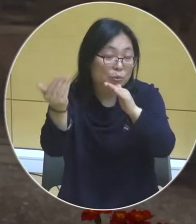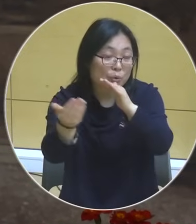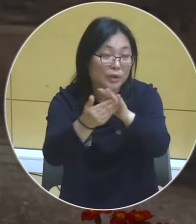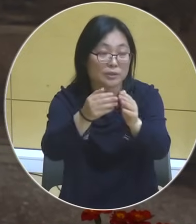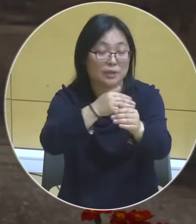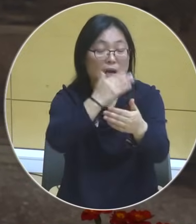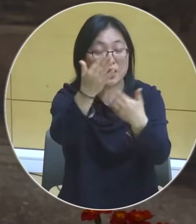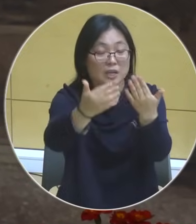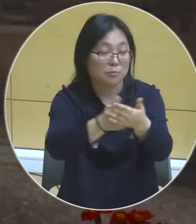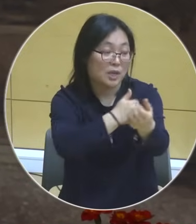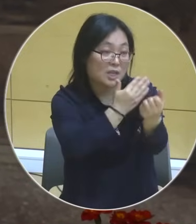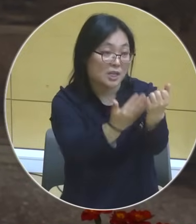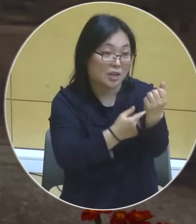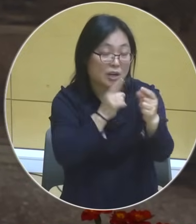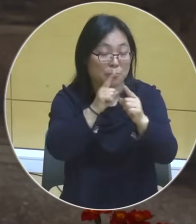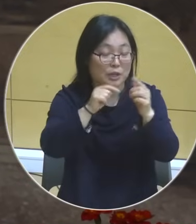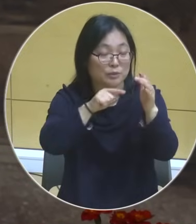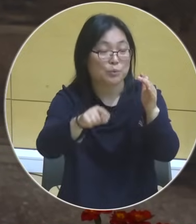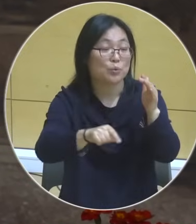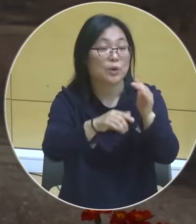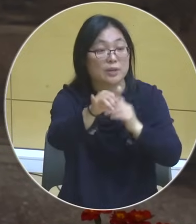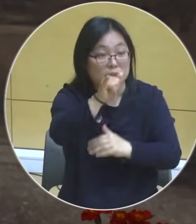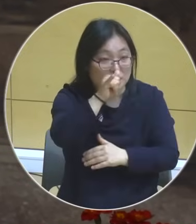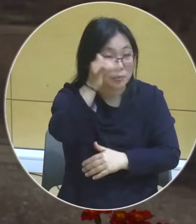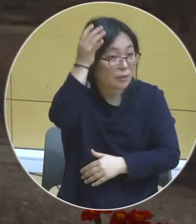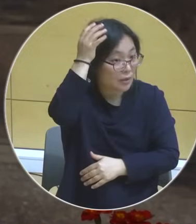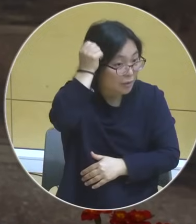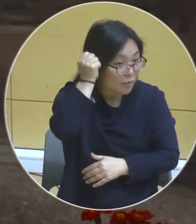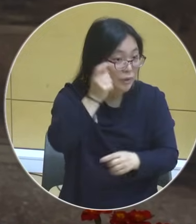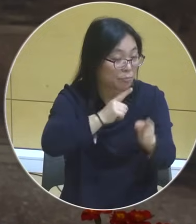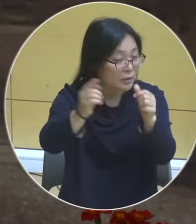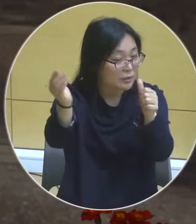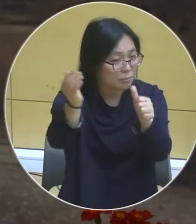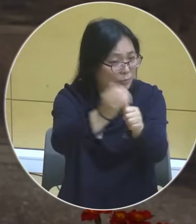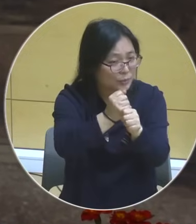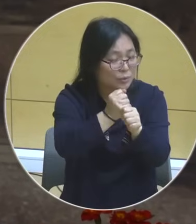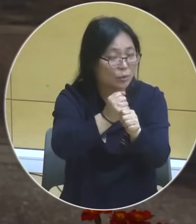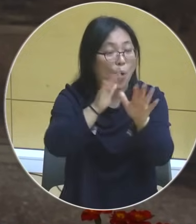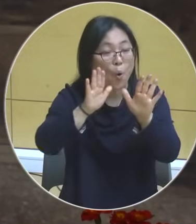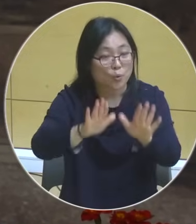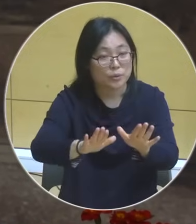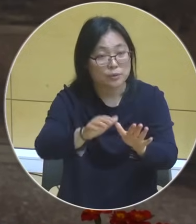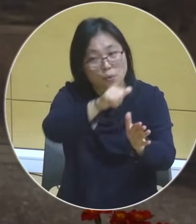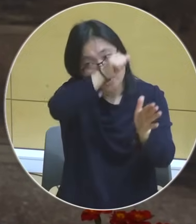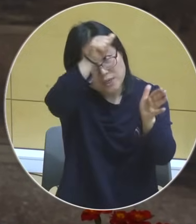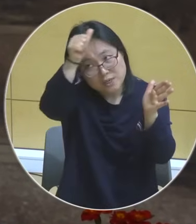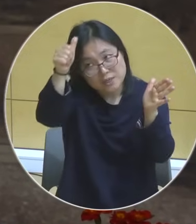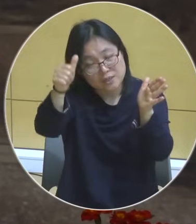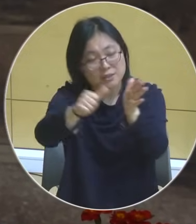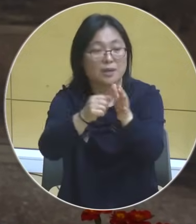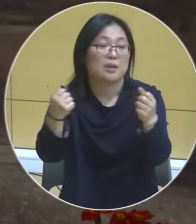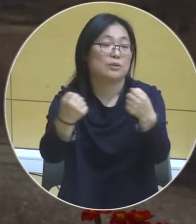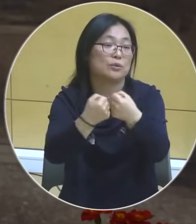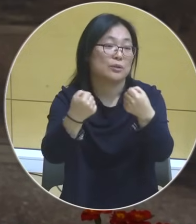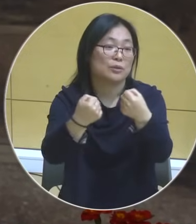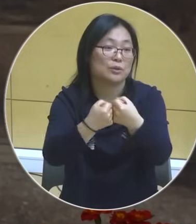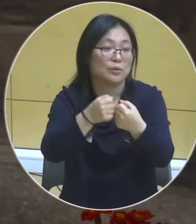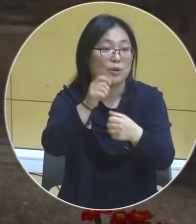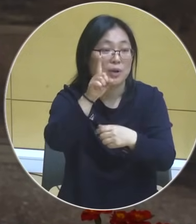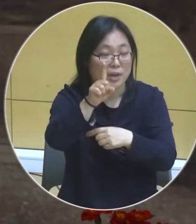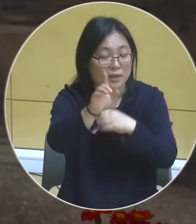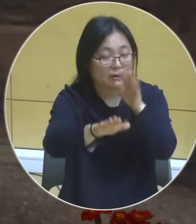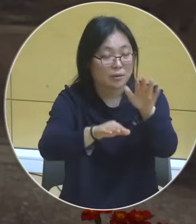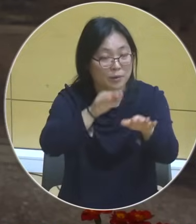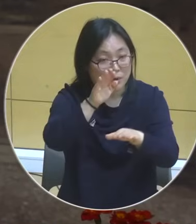하나님의 능력이 말씀 속에 있다는 것을 기억하면서 그 말씀 붙들고 오늘도 인생의 전쟁터에서 한 걸음 한 걸음